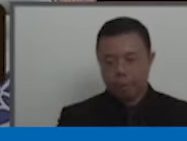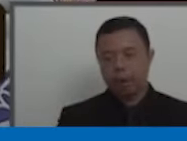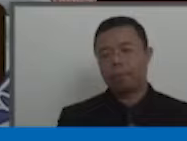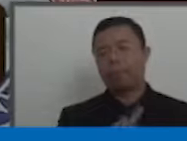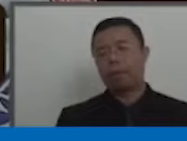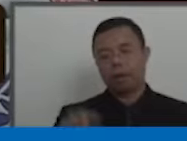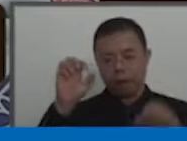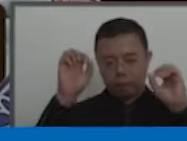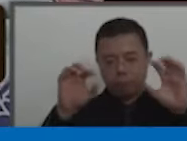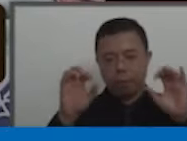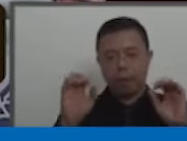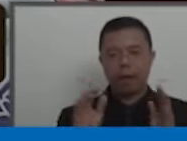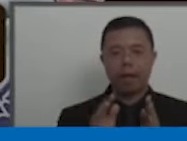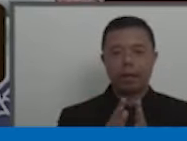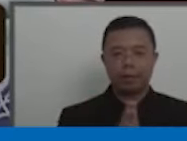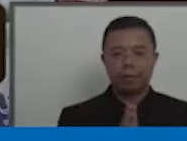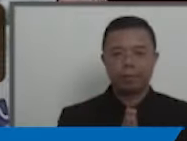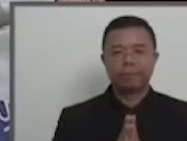warah